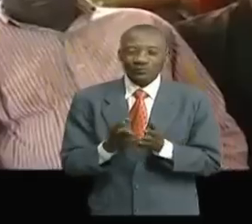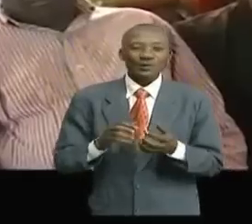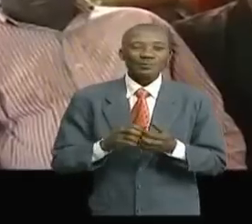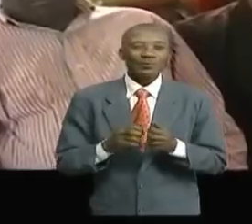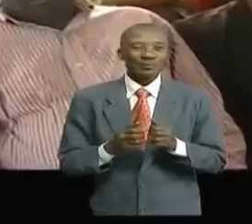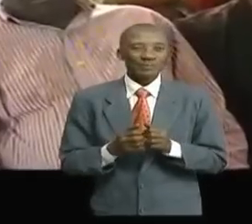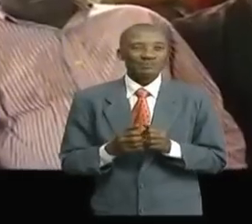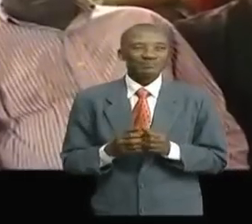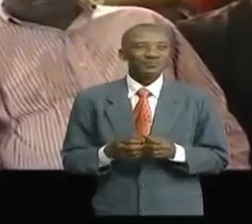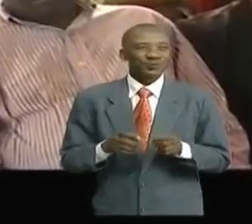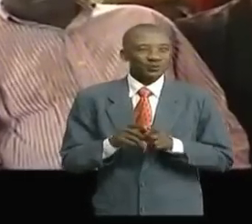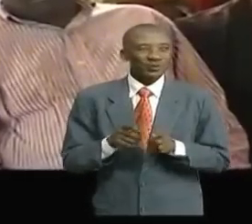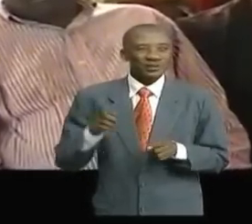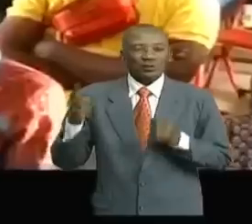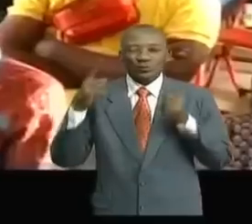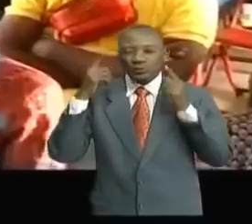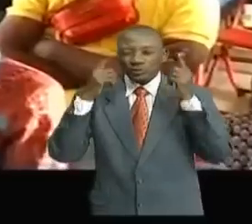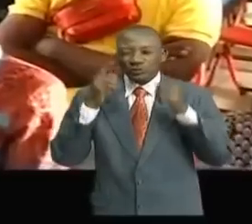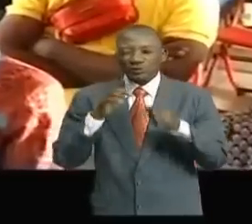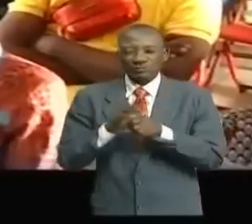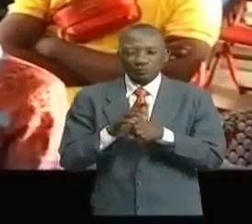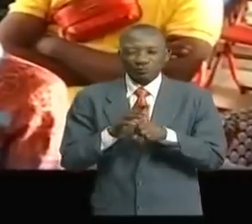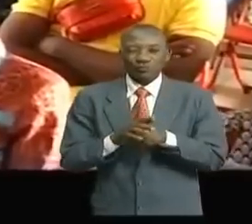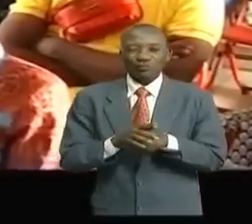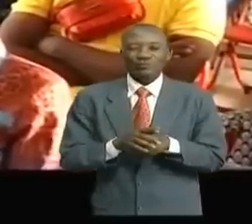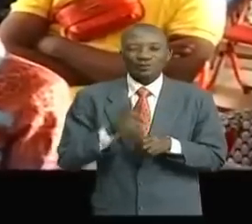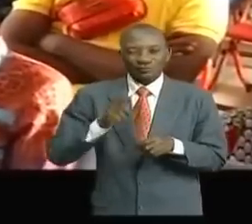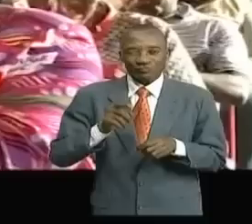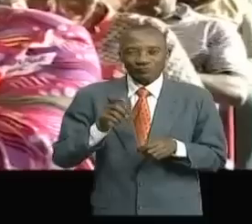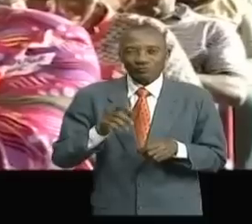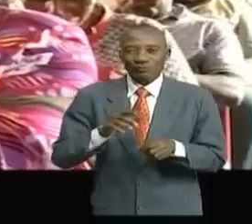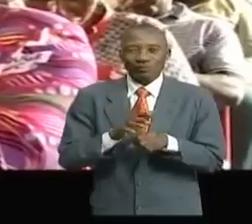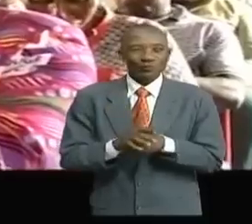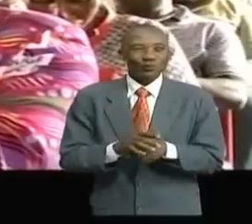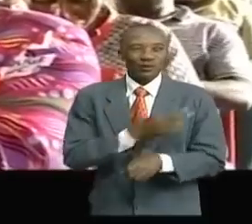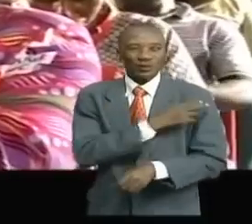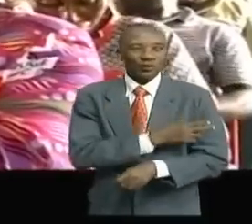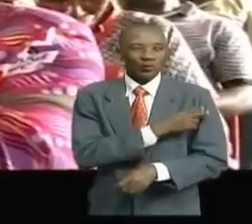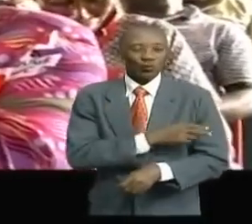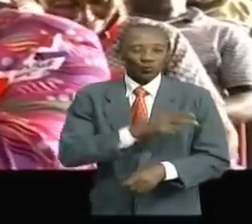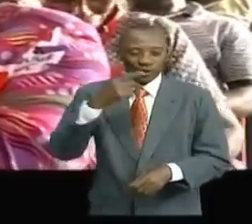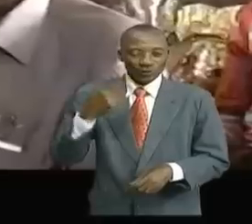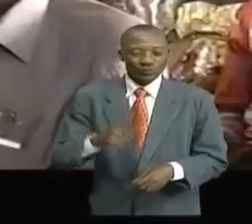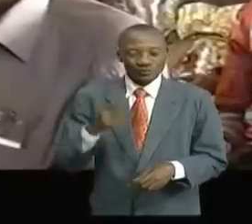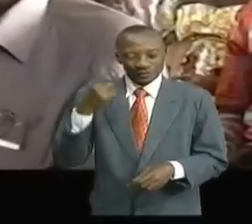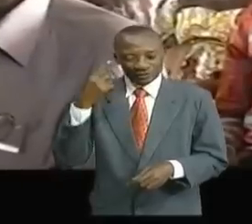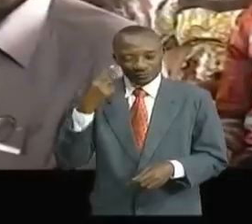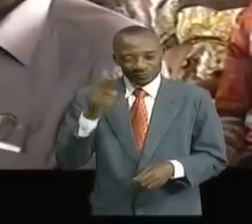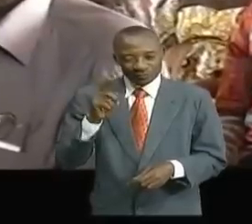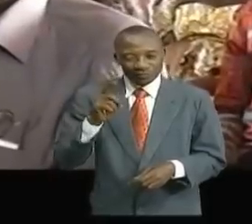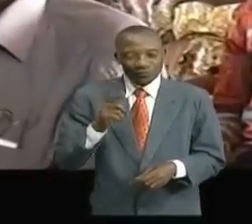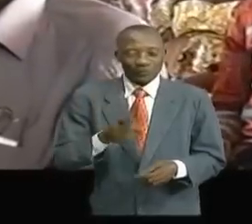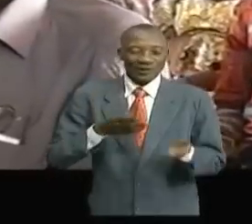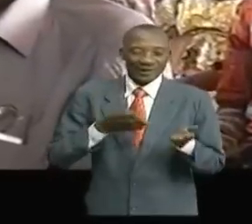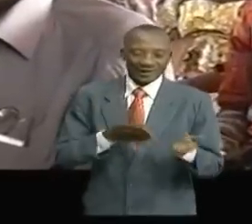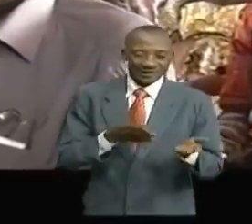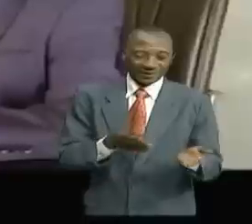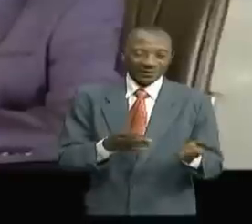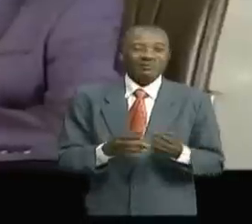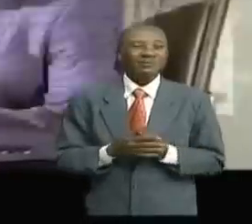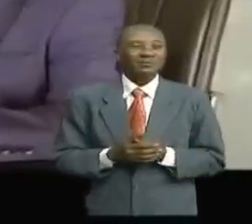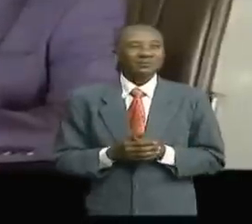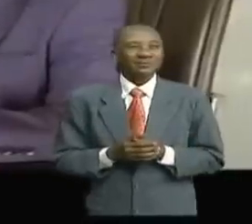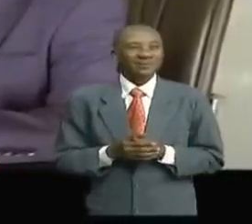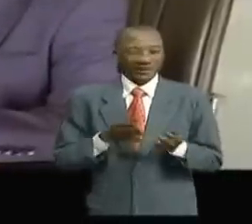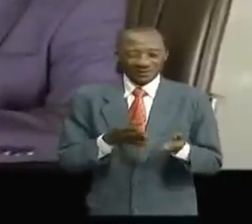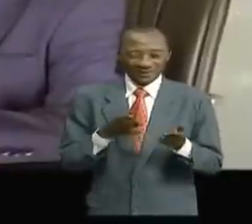difficultés auxquelles est confrontée la Croix-Rouge urbaine Kinshasa. Entre autres, le manque d'ambulances pour l'évacuation d'urgence, l'insuffisance de